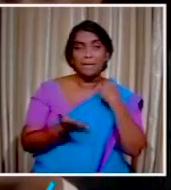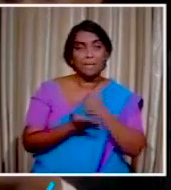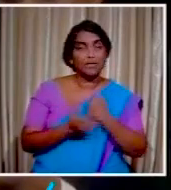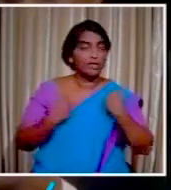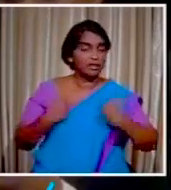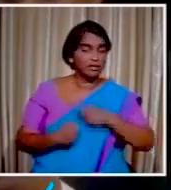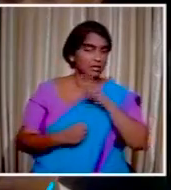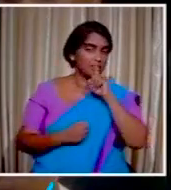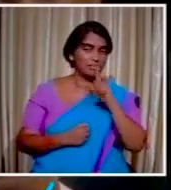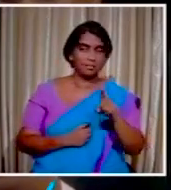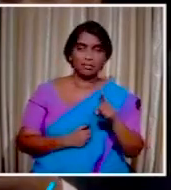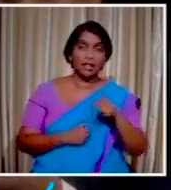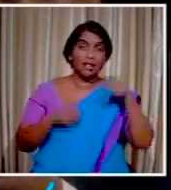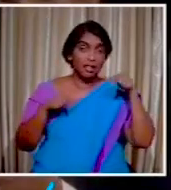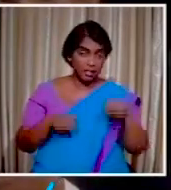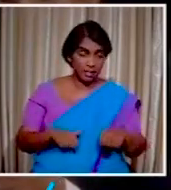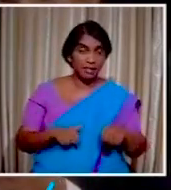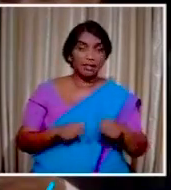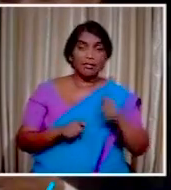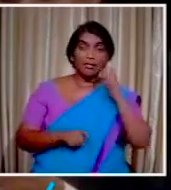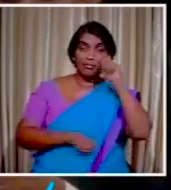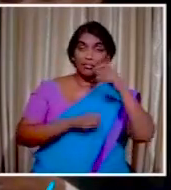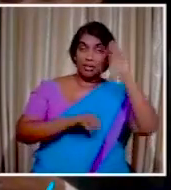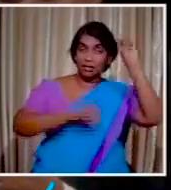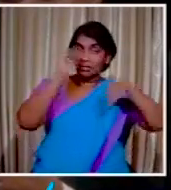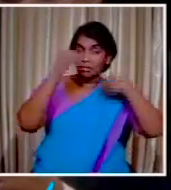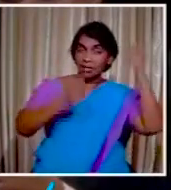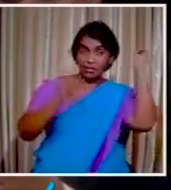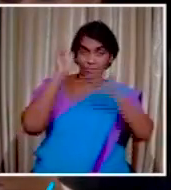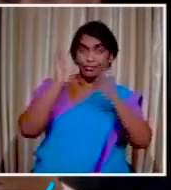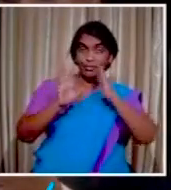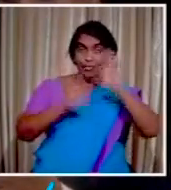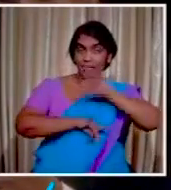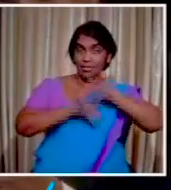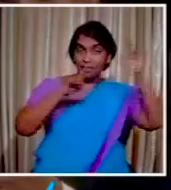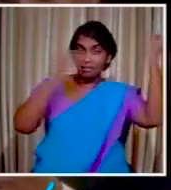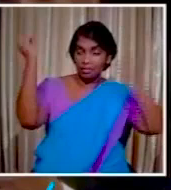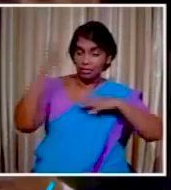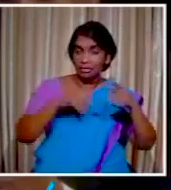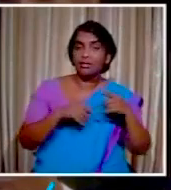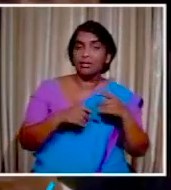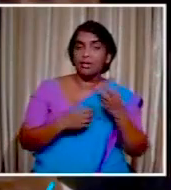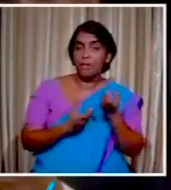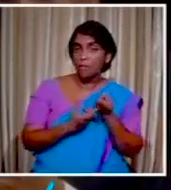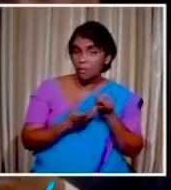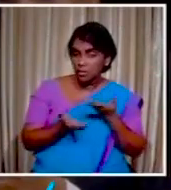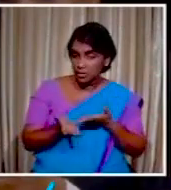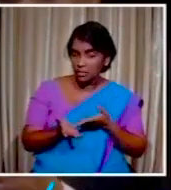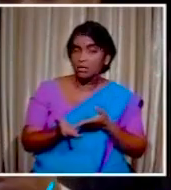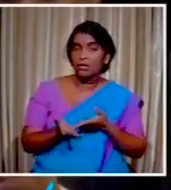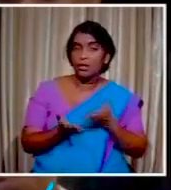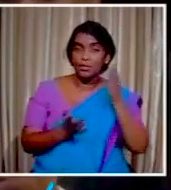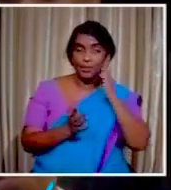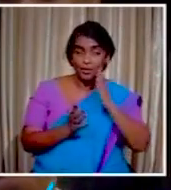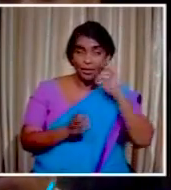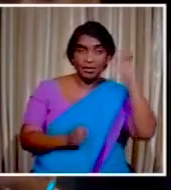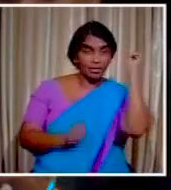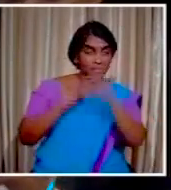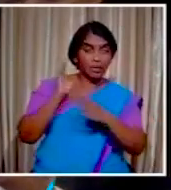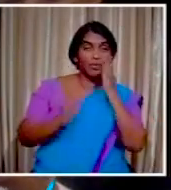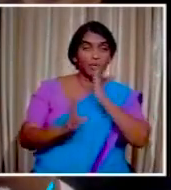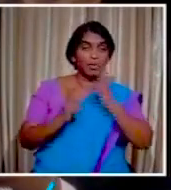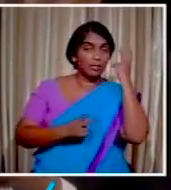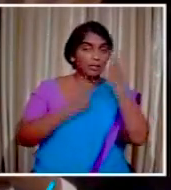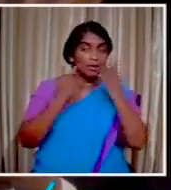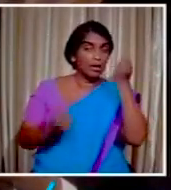අධිපතිවරයා කියනවා දැන් අපිට ශ්‍රමිකයන්ගෙන් ලැබෙන මුදල් වලින් අපන අනාදායමෙන් ලැබෙන මුදල් වලින් විදේශිකයන්ගේ සංචාරකයන්ගෙන්